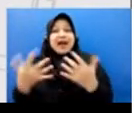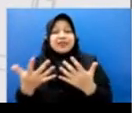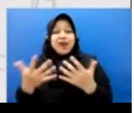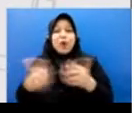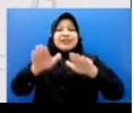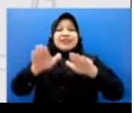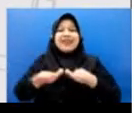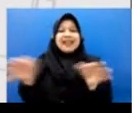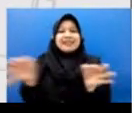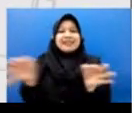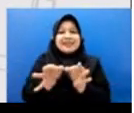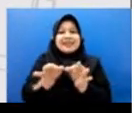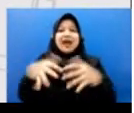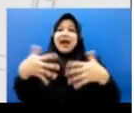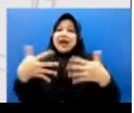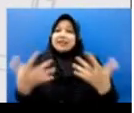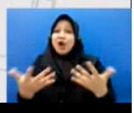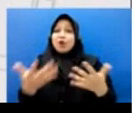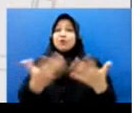yang sama.